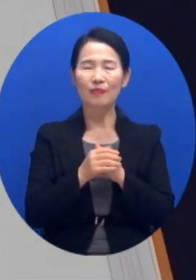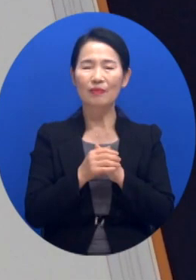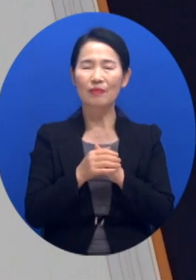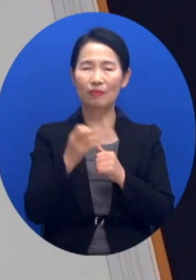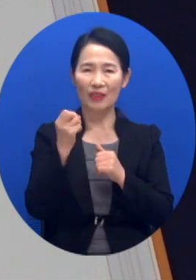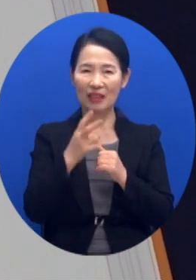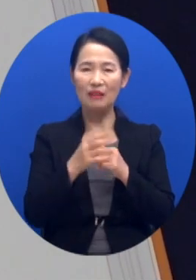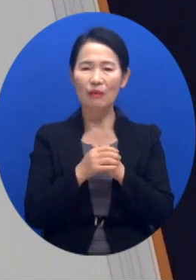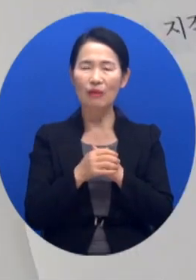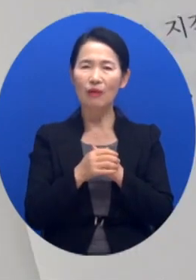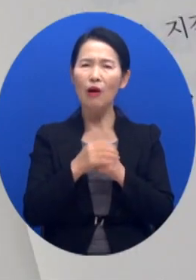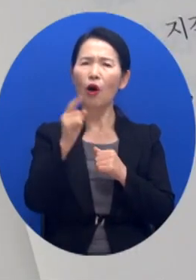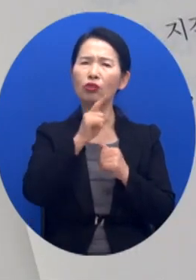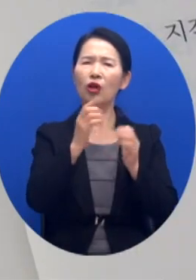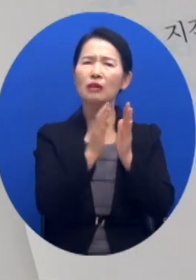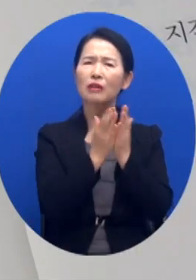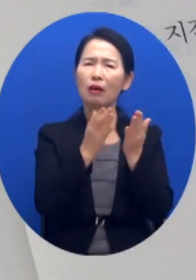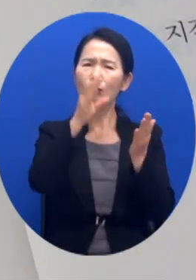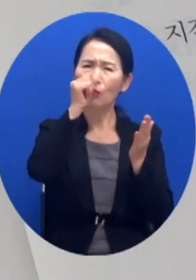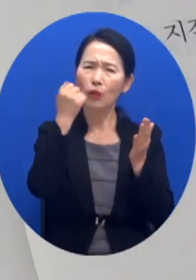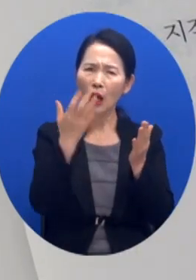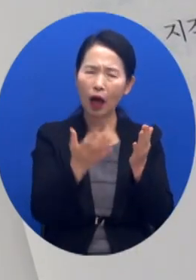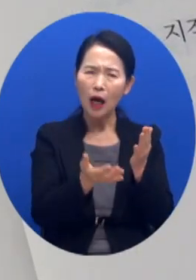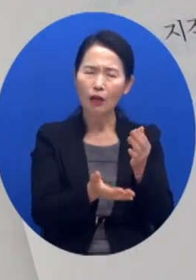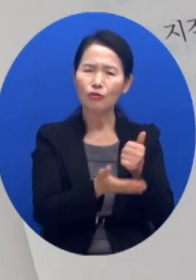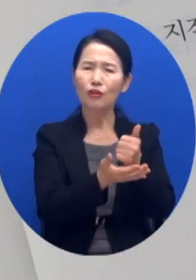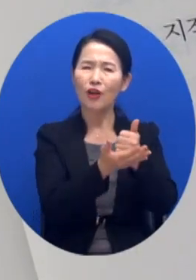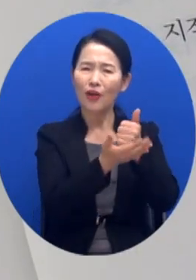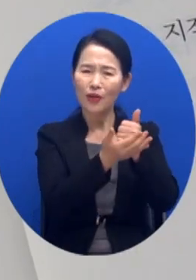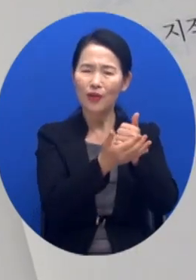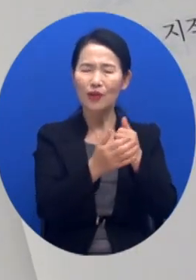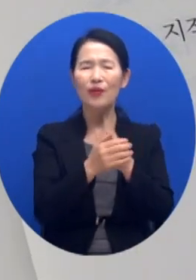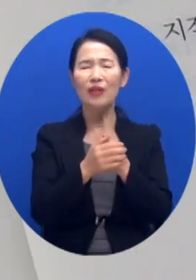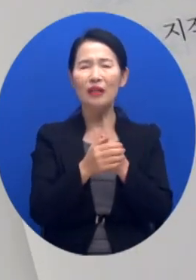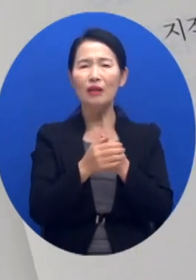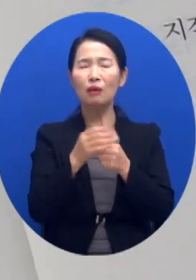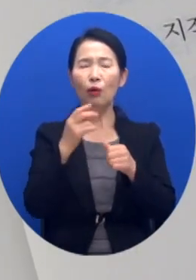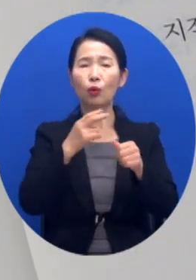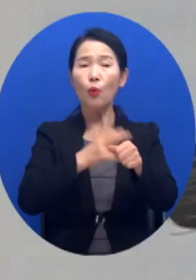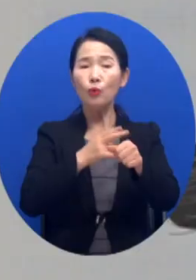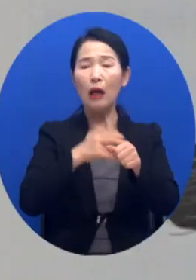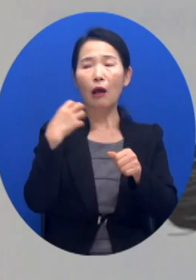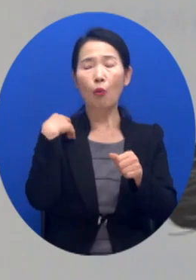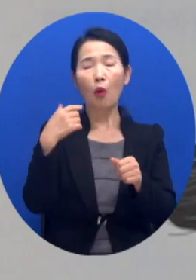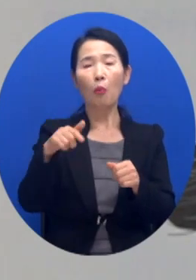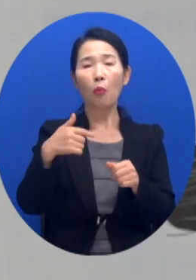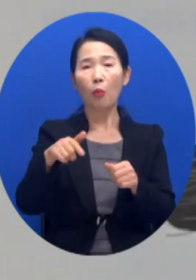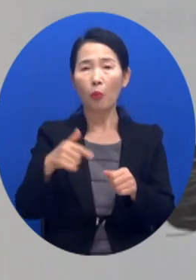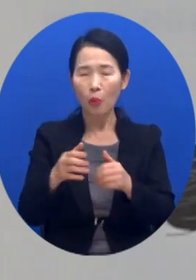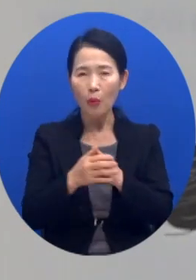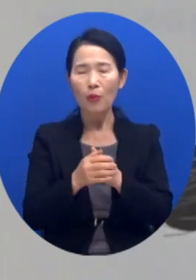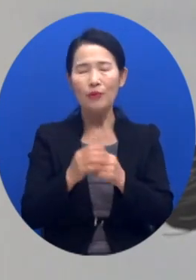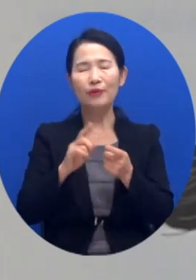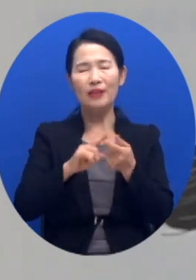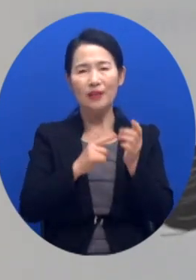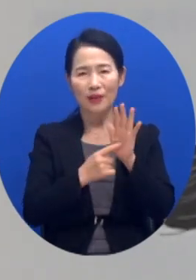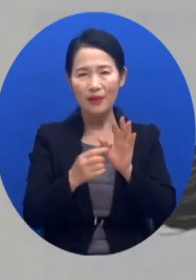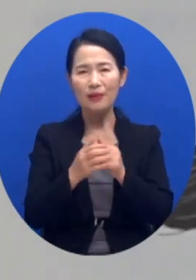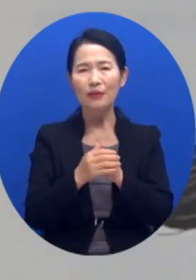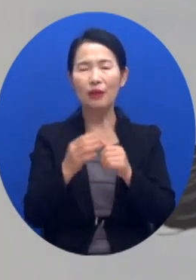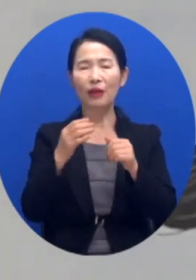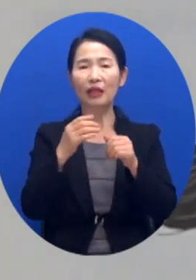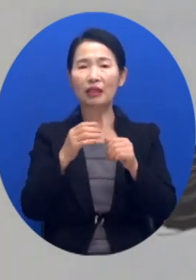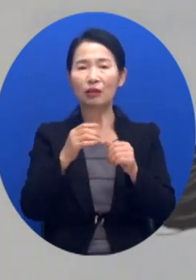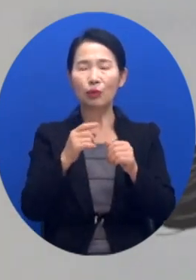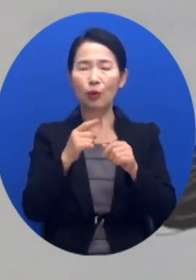또 어떤 책을 추천하는 게 좋을지, 독서 모임 교사의 역할은 무엇인지 알려주고 실제 교회 독서 모임